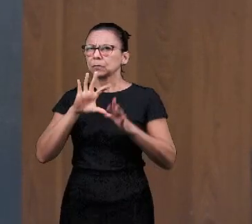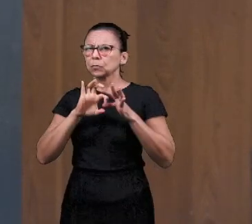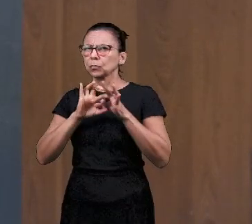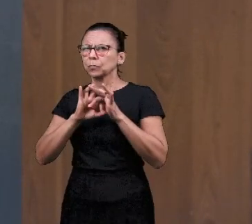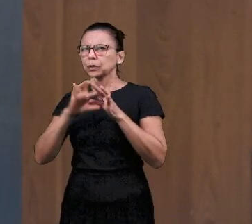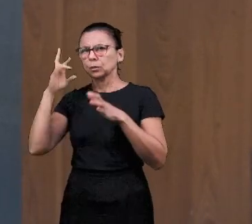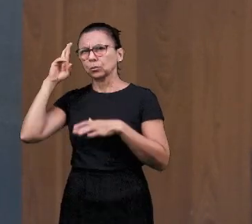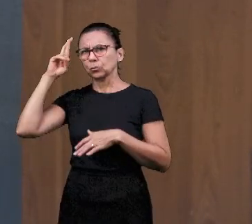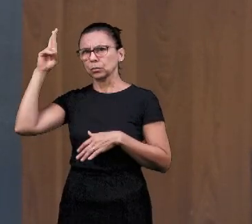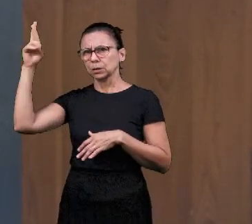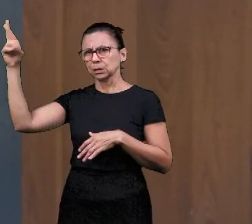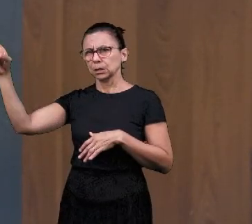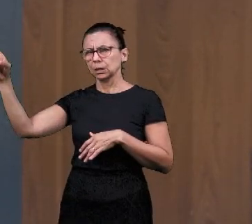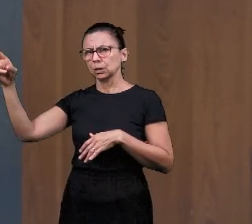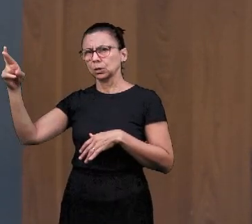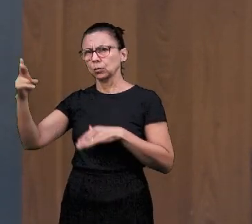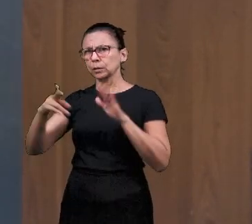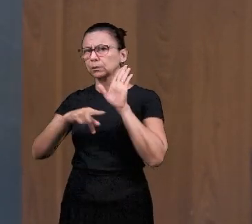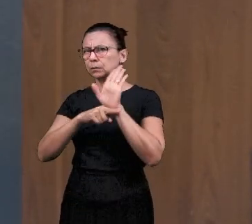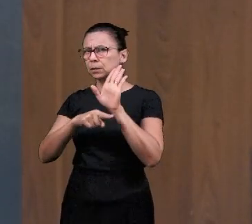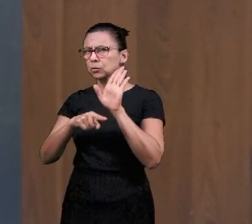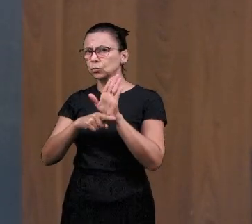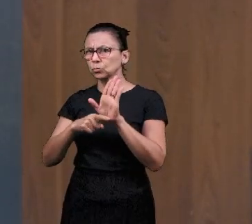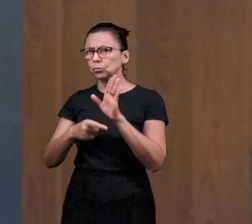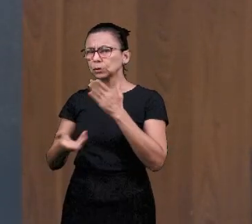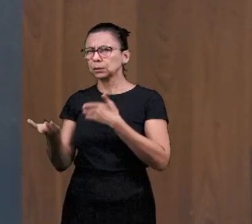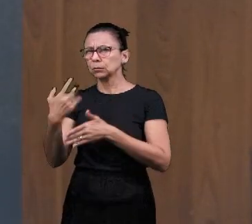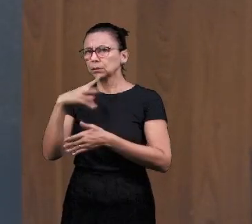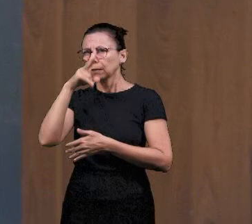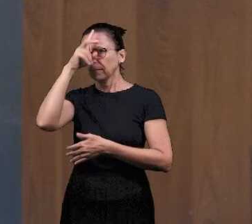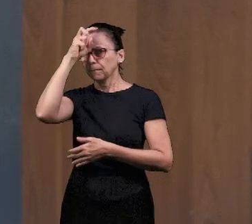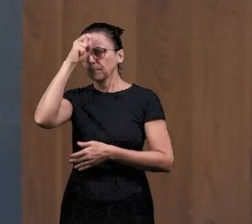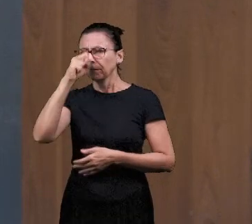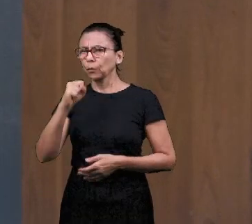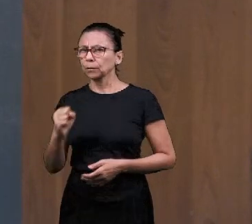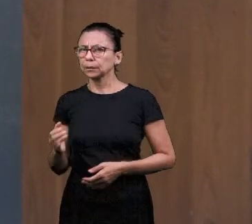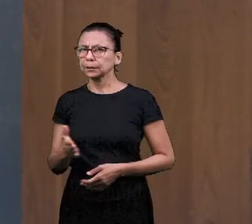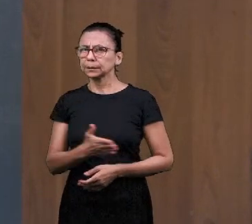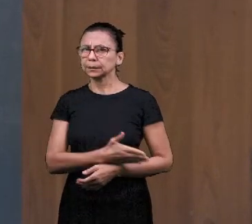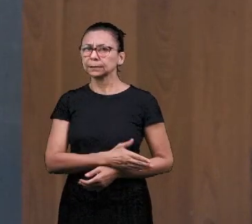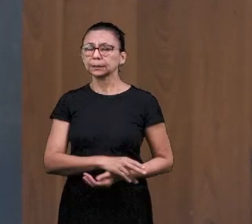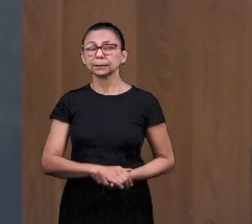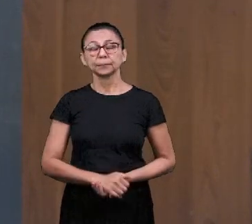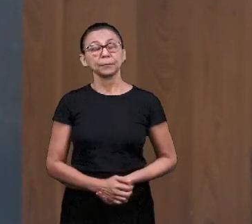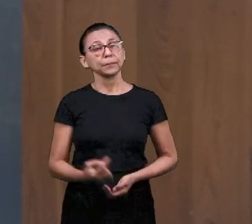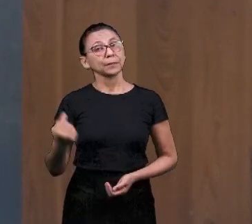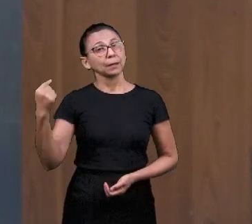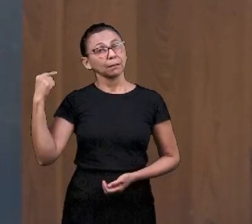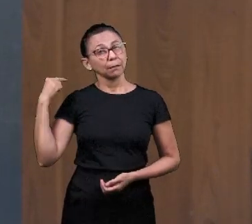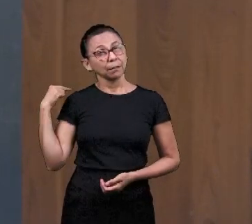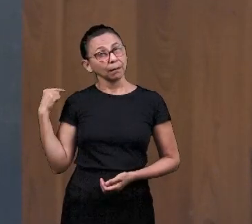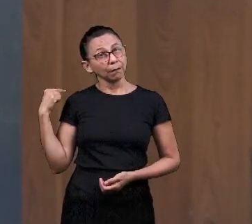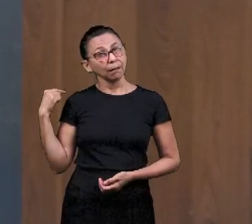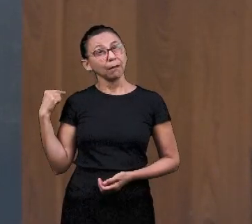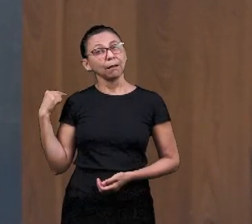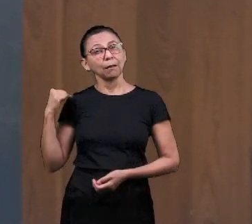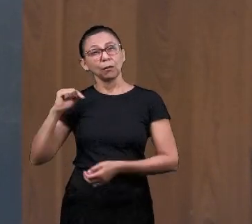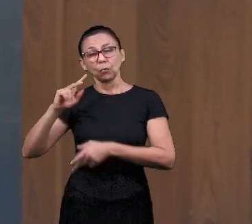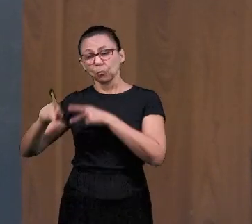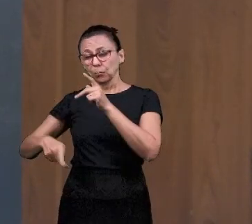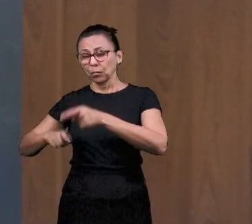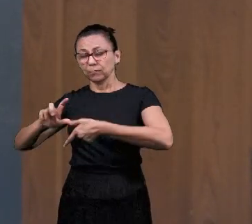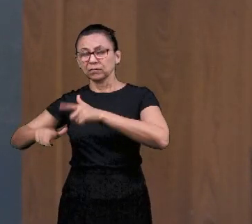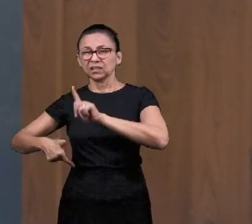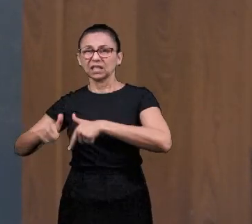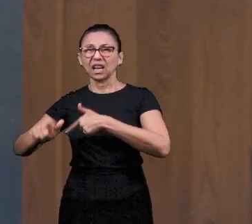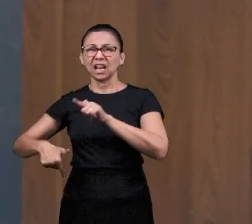Malheureusement, tel comme c'est passé avec Israël, il existe ceux qui ne prêtent pas de la valeur à la parole de Dieu